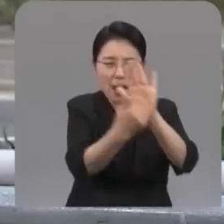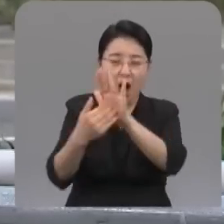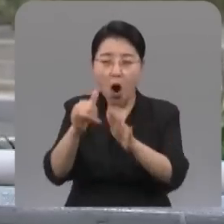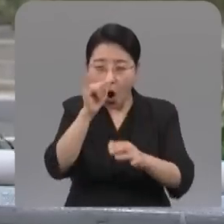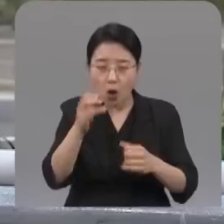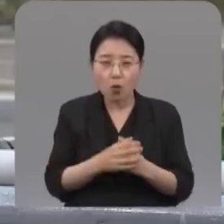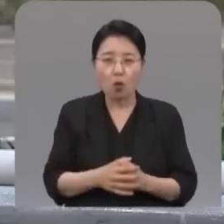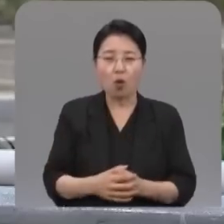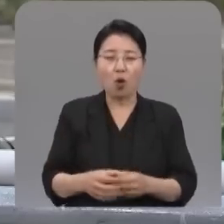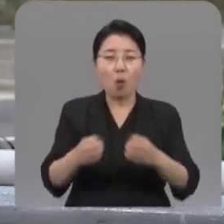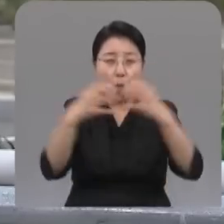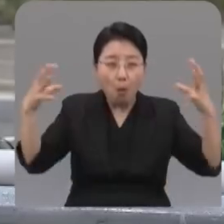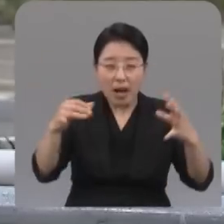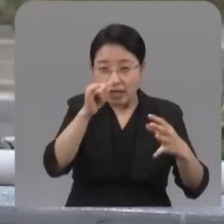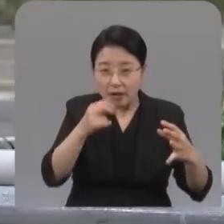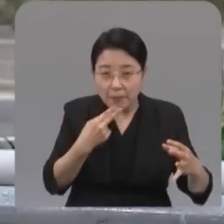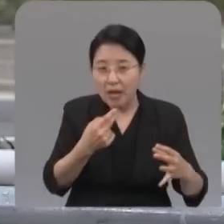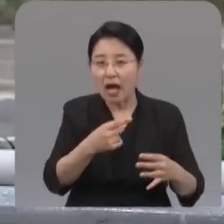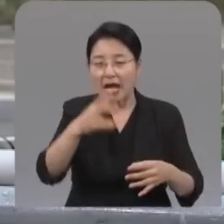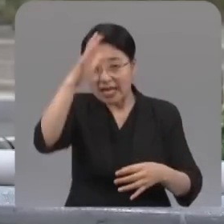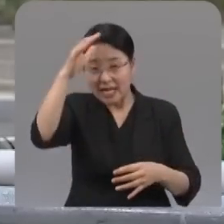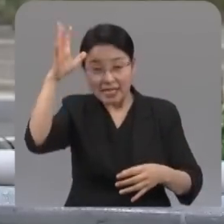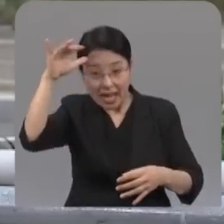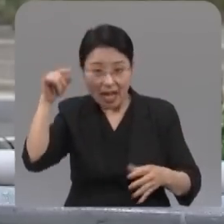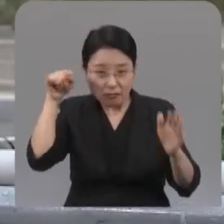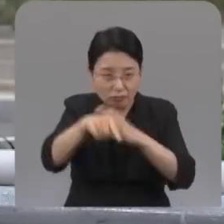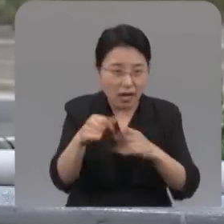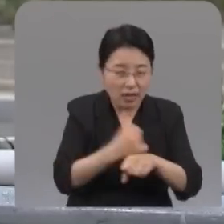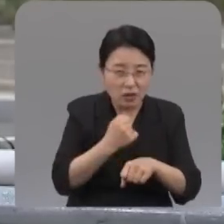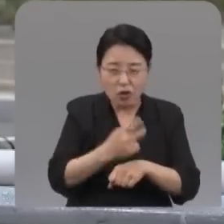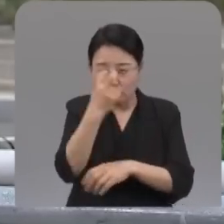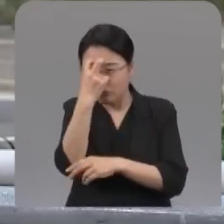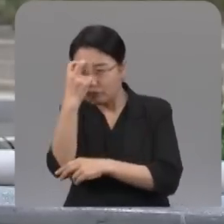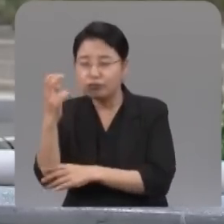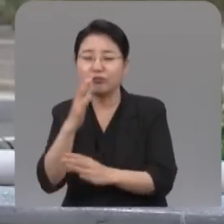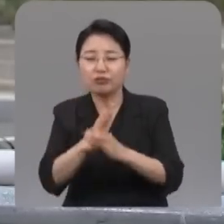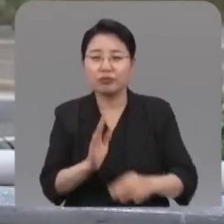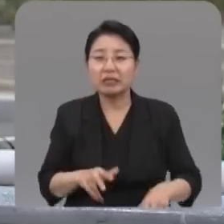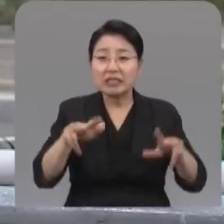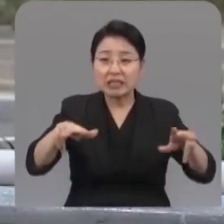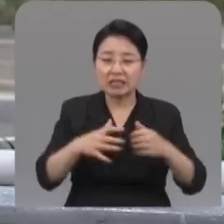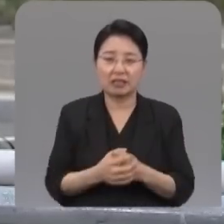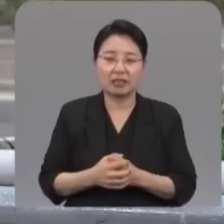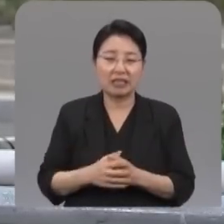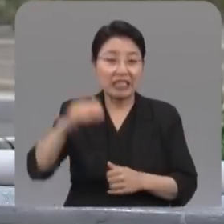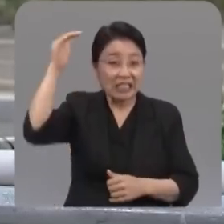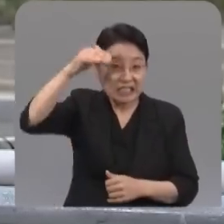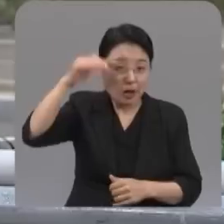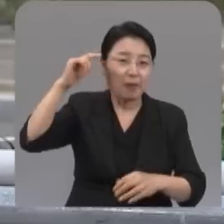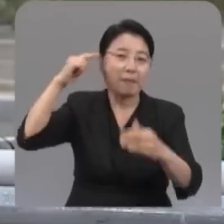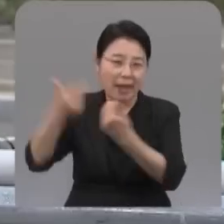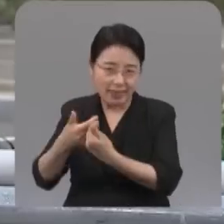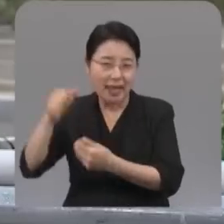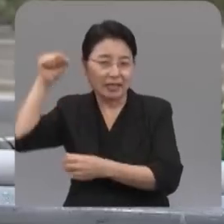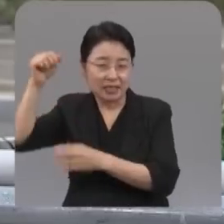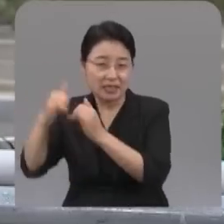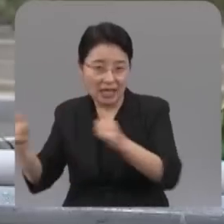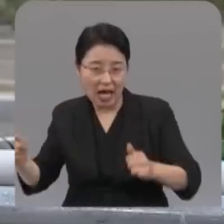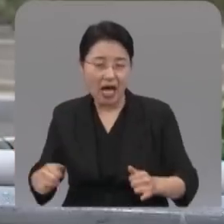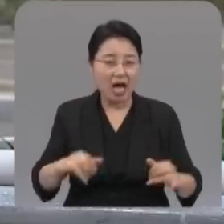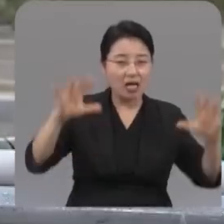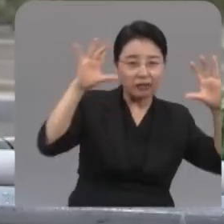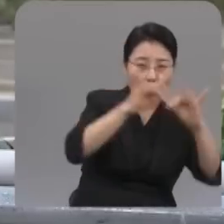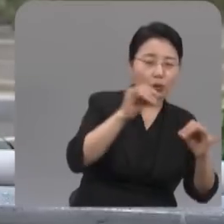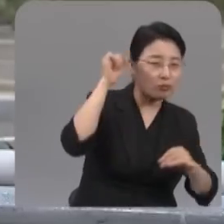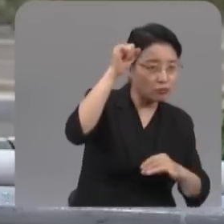폭발물 탐지견과 특수요원이 배치돼서 경계를 강화하고 있습니다. 현장에는 지금 반 트럼프 시위대와 지지자들이 모여